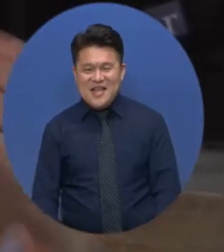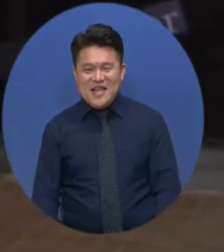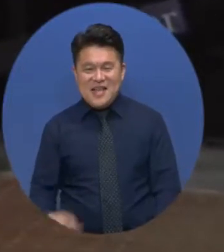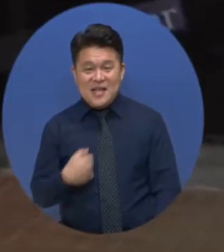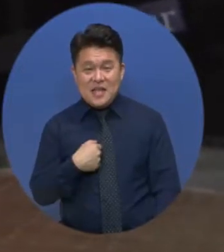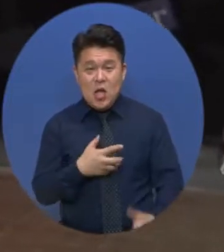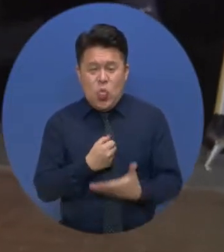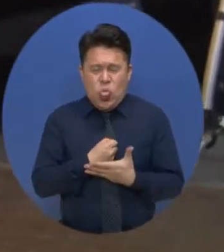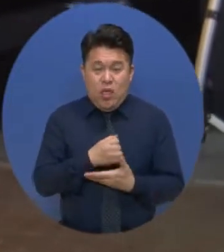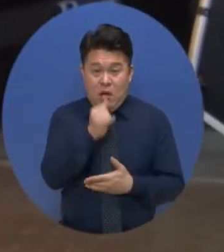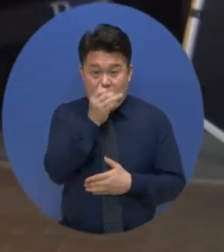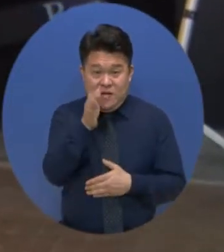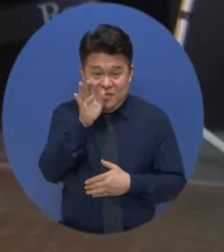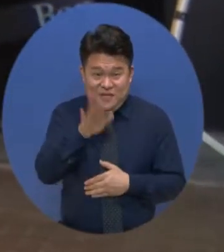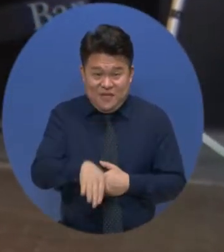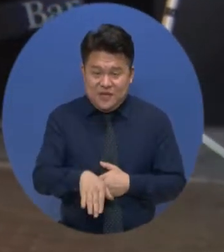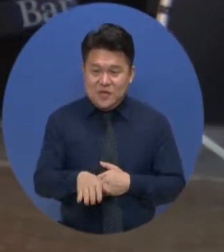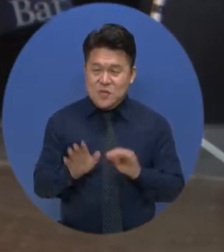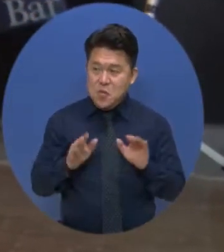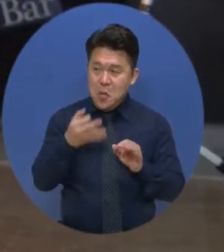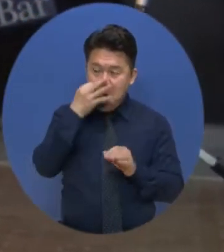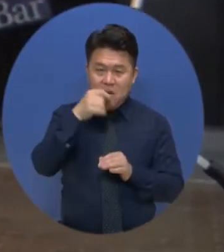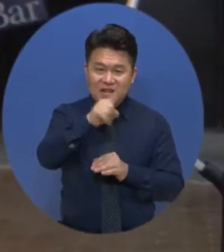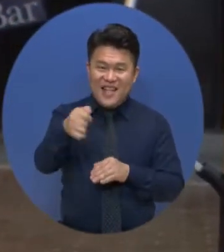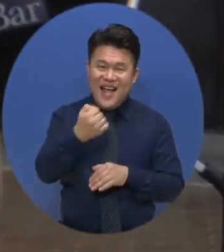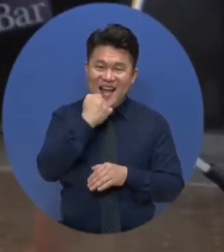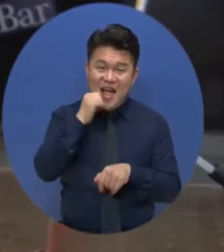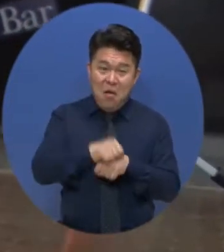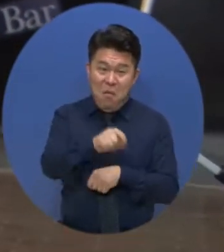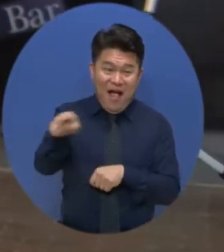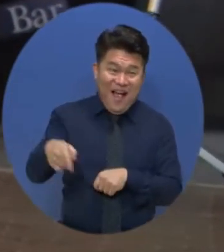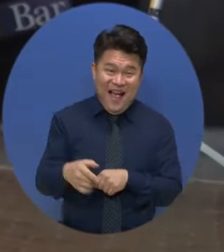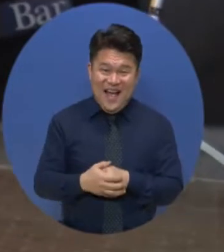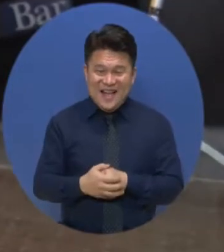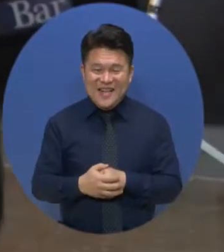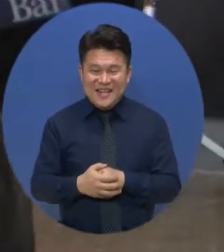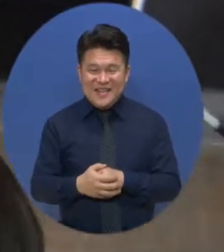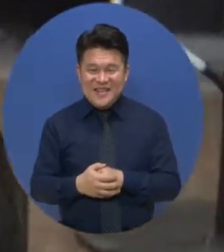사실 긴장이 좀 됐는데 어떻게 잘 터졌네요.